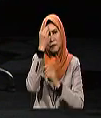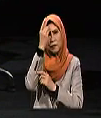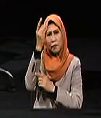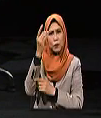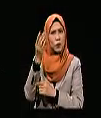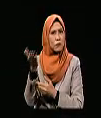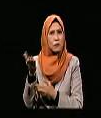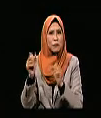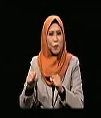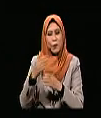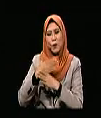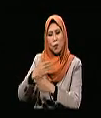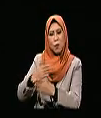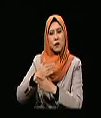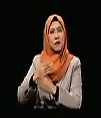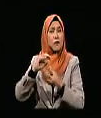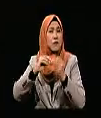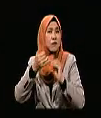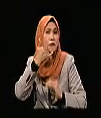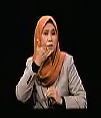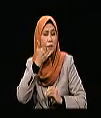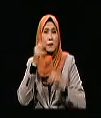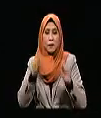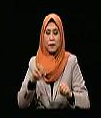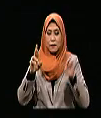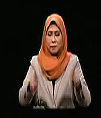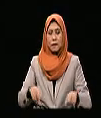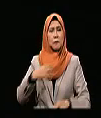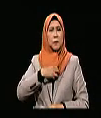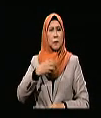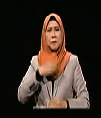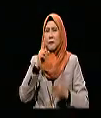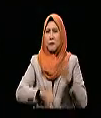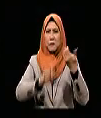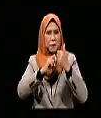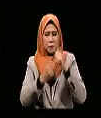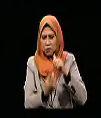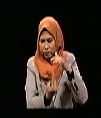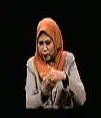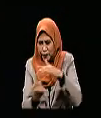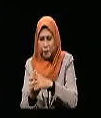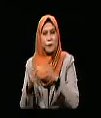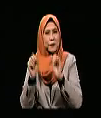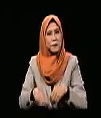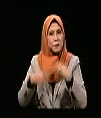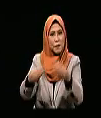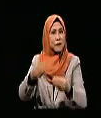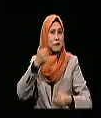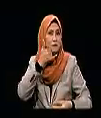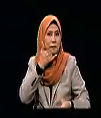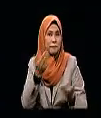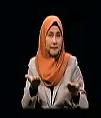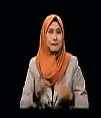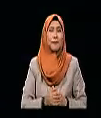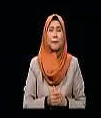telefon bagi memudahkan rakyat untuk membuat aduan secara terus kepada Datuk Seri. Apa saja masalah yang dibangkitkan oleh rakyat kepada Datuk Seri? Ya, sebab ada